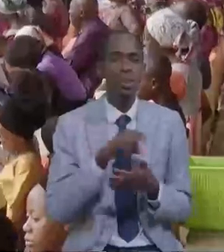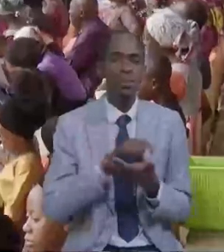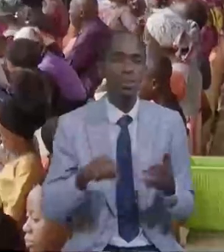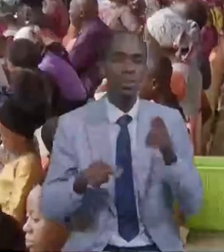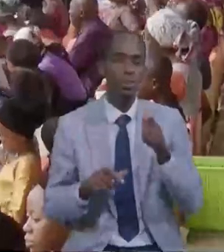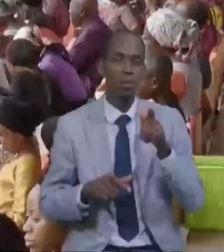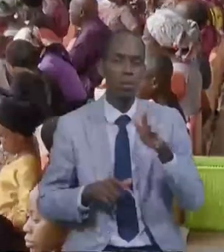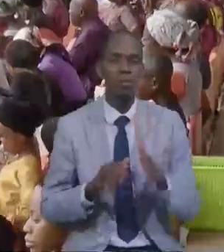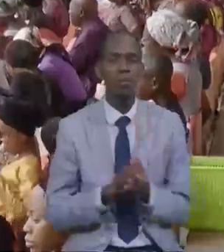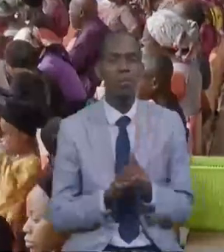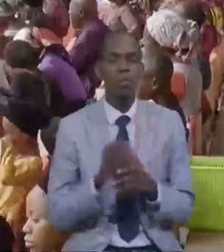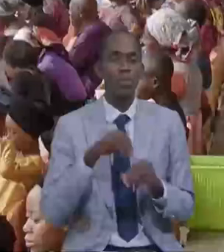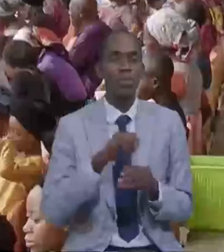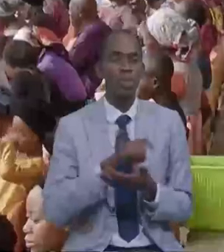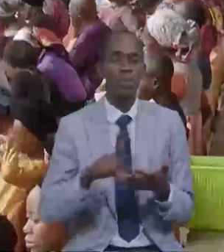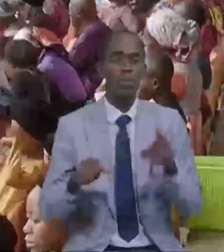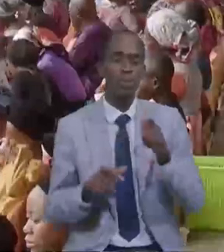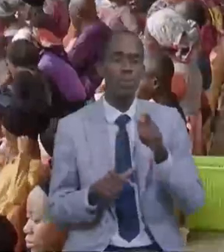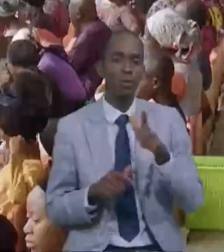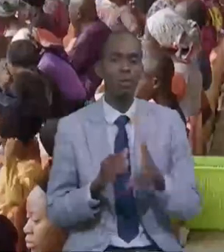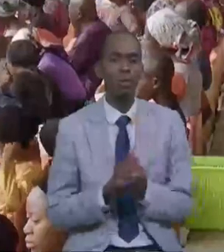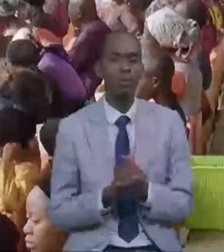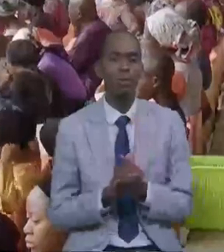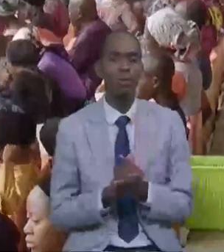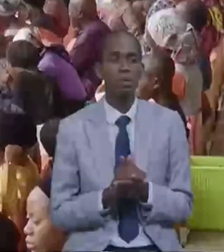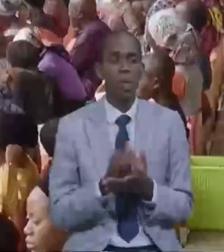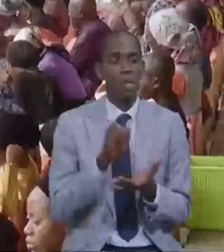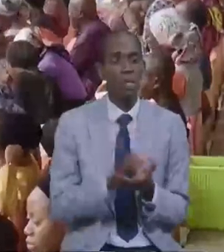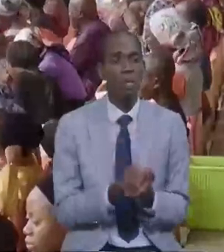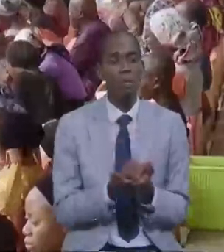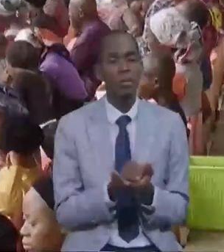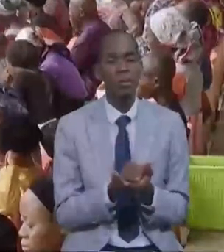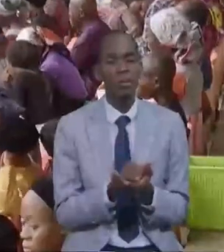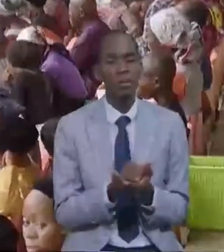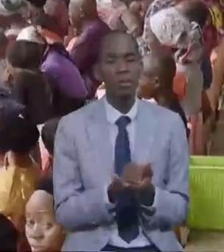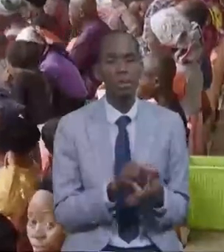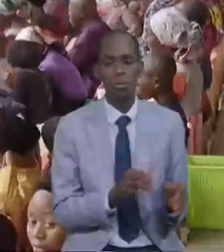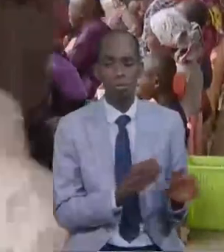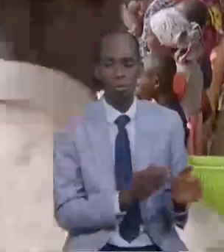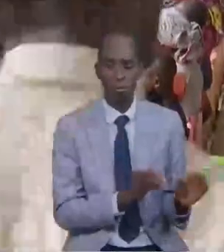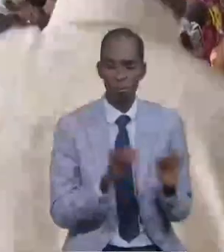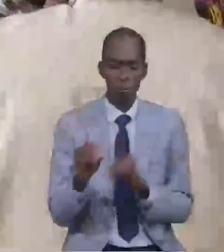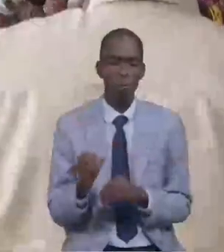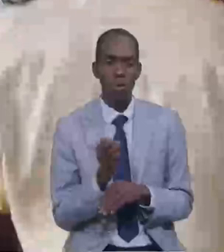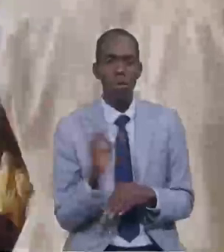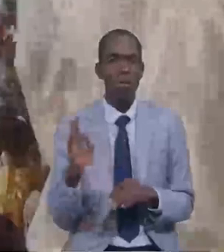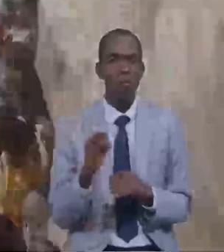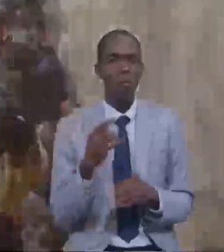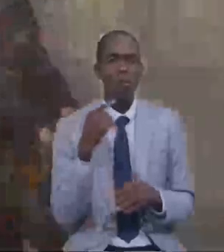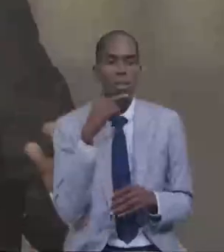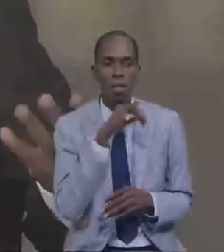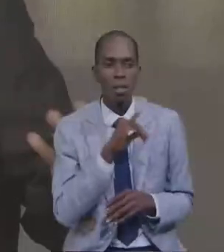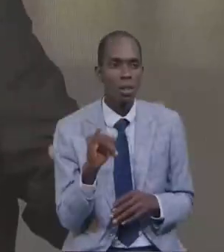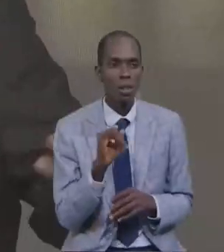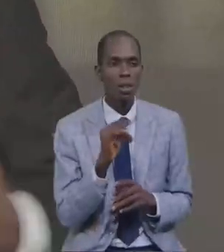renoncez au mensonge et que chacun de vous parle selon la vérité à son prochain, car nous